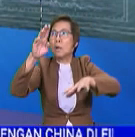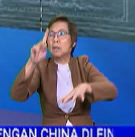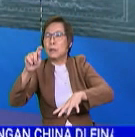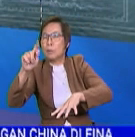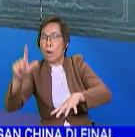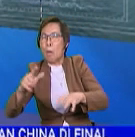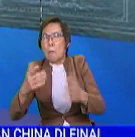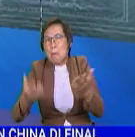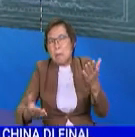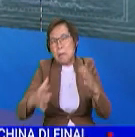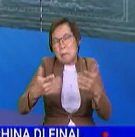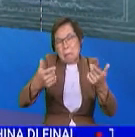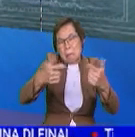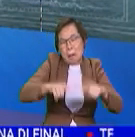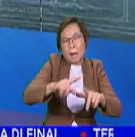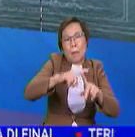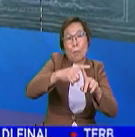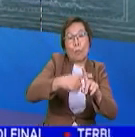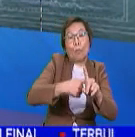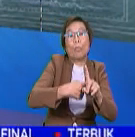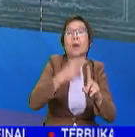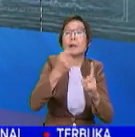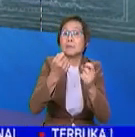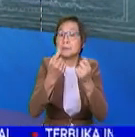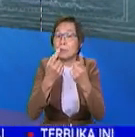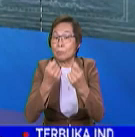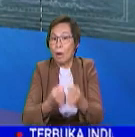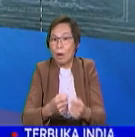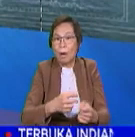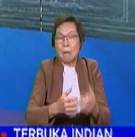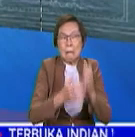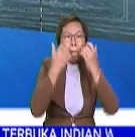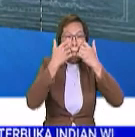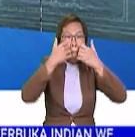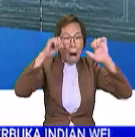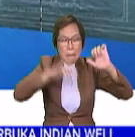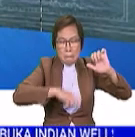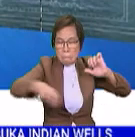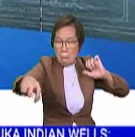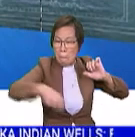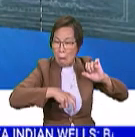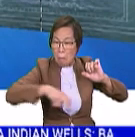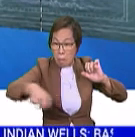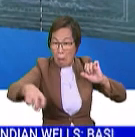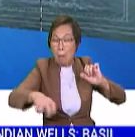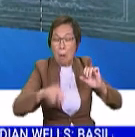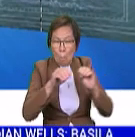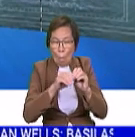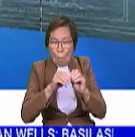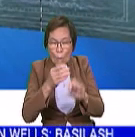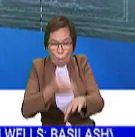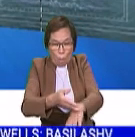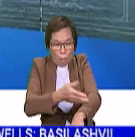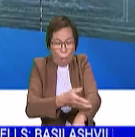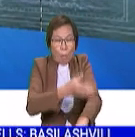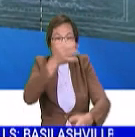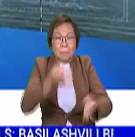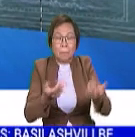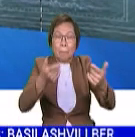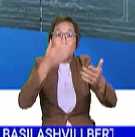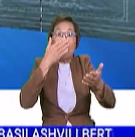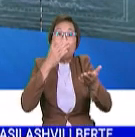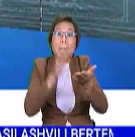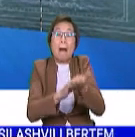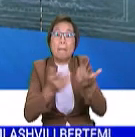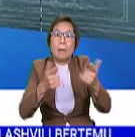berlaku awal bulan hadapan saya anggota keupayaan logistik untuk tidak balas menyebar ke seantero dipertengkarkan sekiranya berlaku bencana